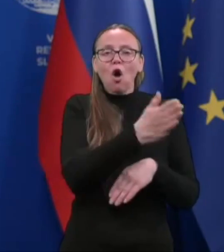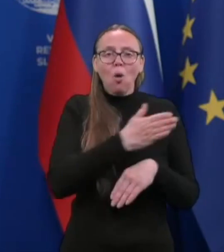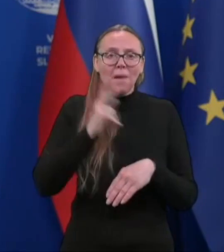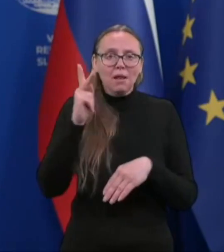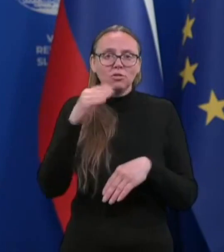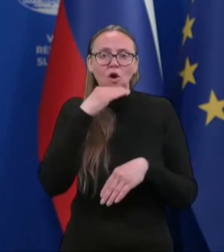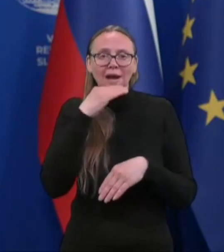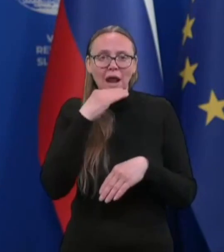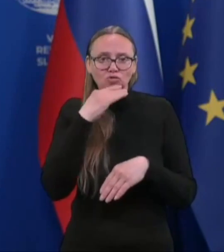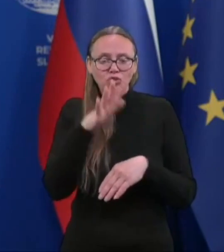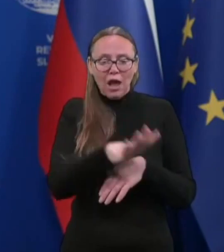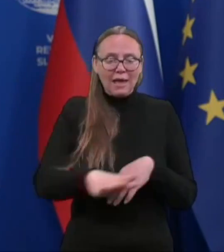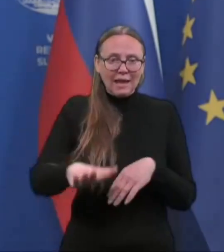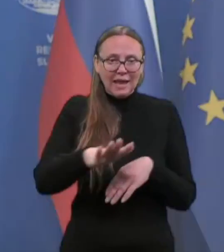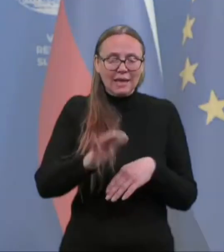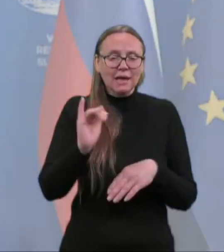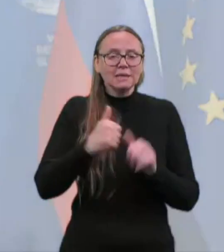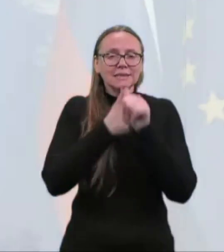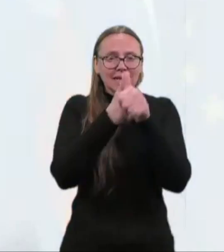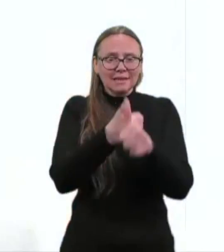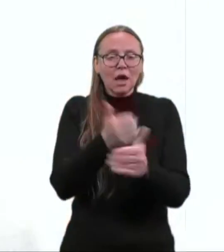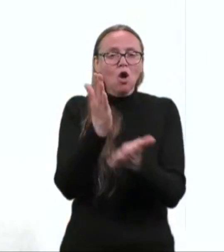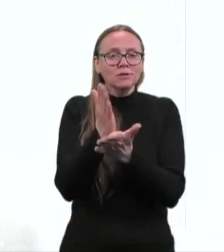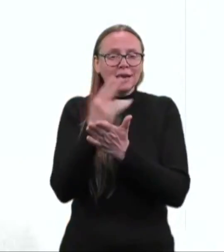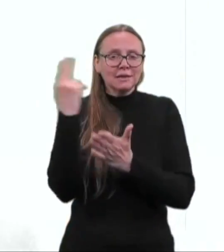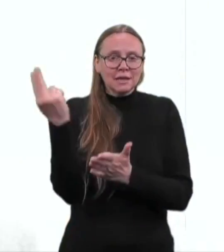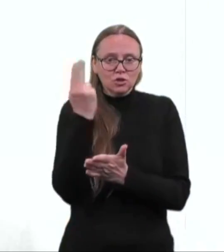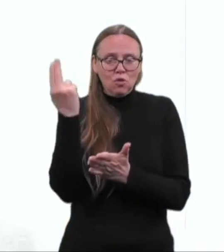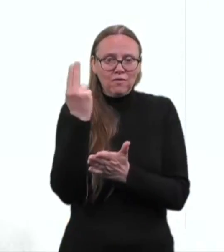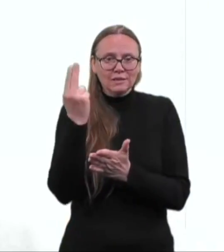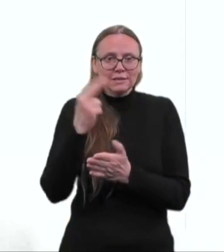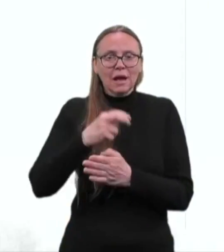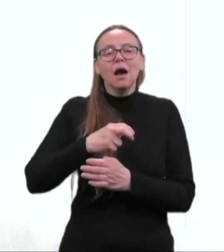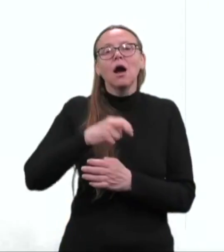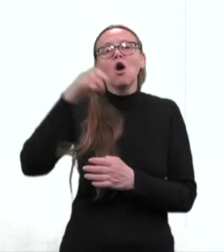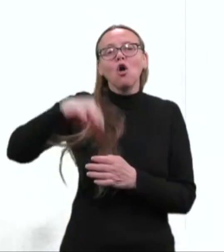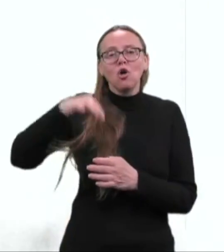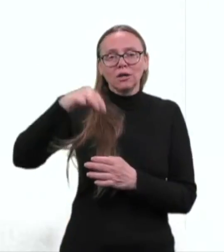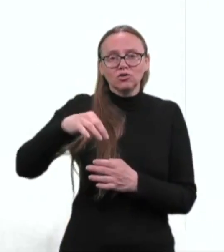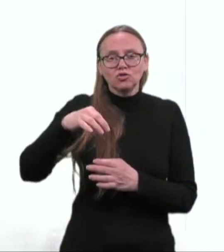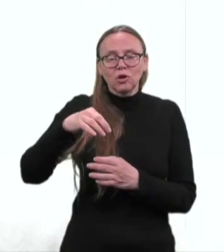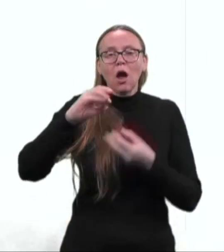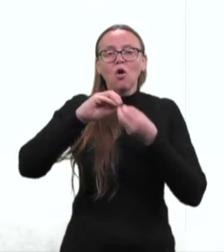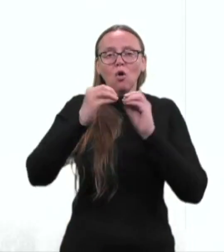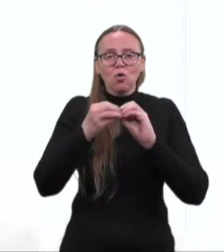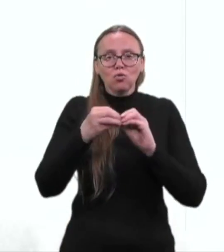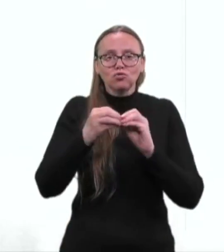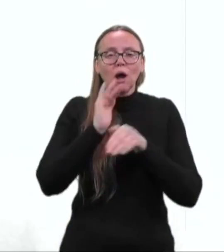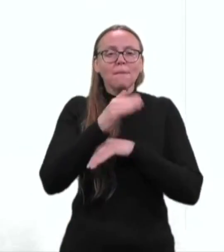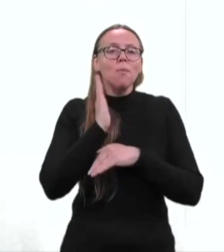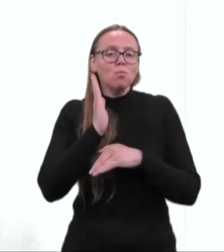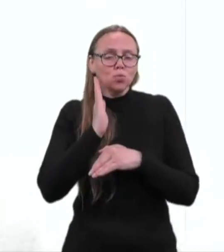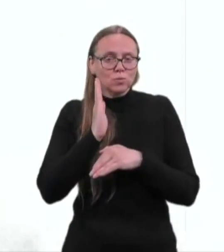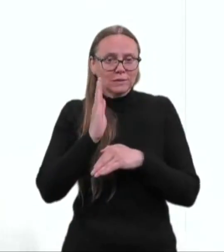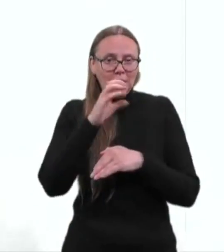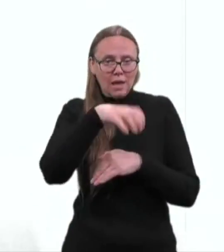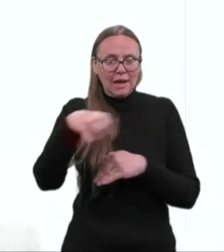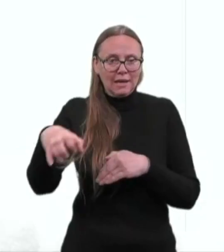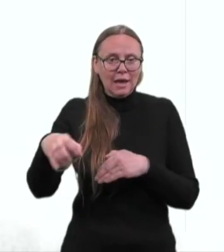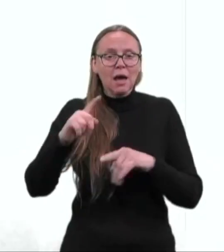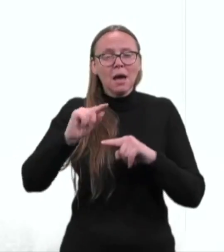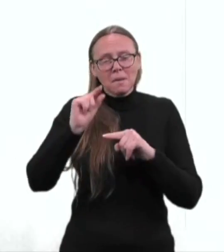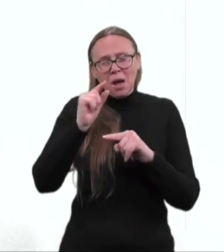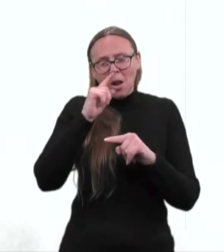Obalno-kraški regiji, tej pa sledijo Osrednjeslovenska, Goriška, Koroška in Pomurska regija.